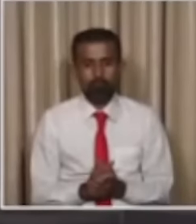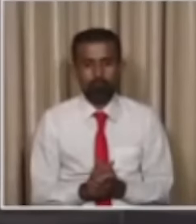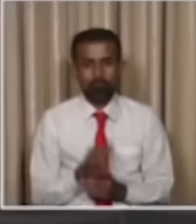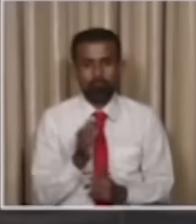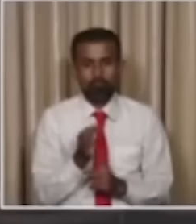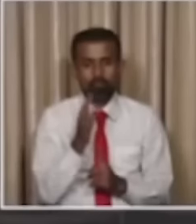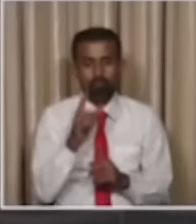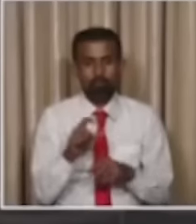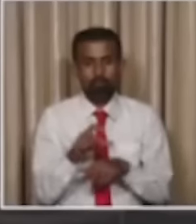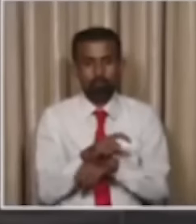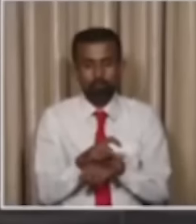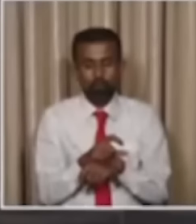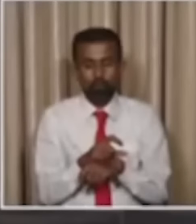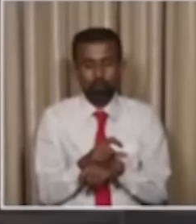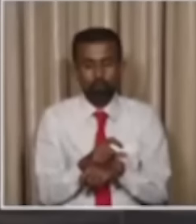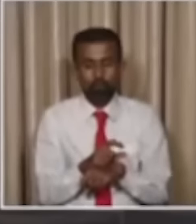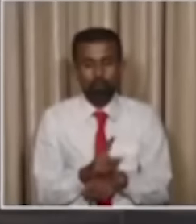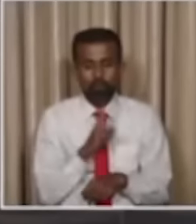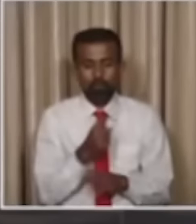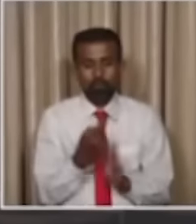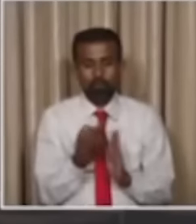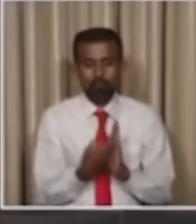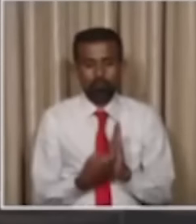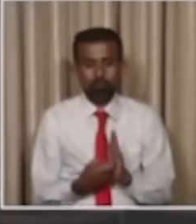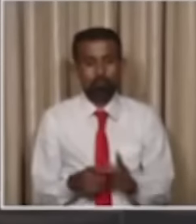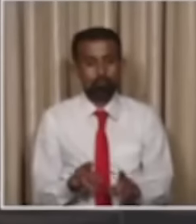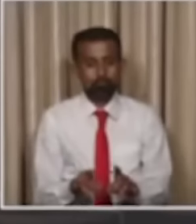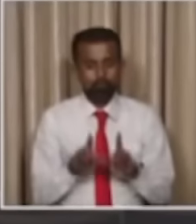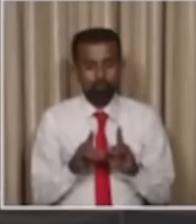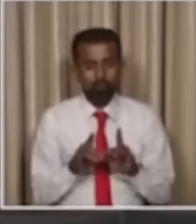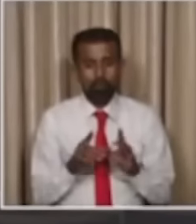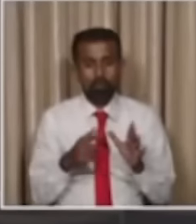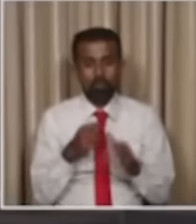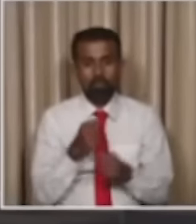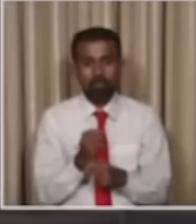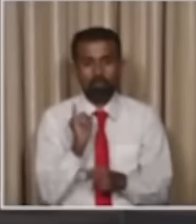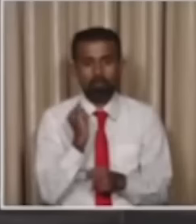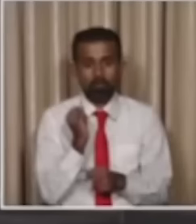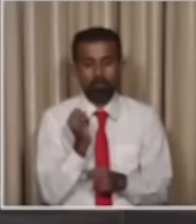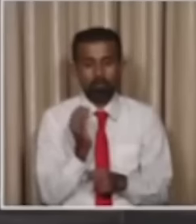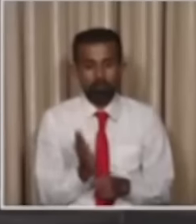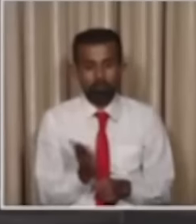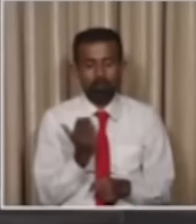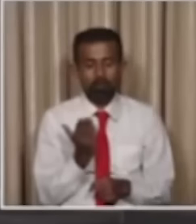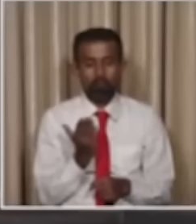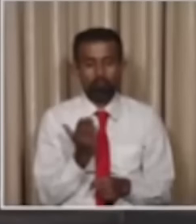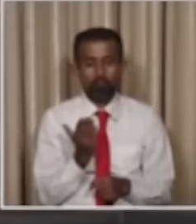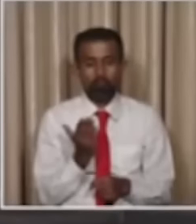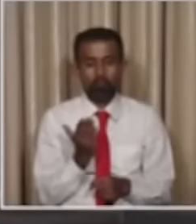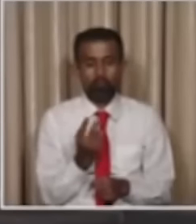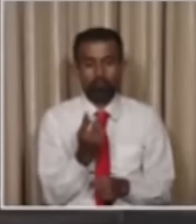ජනාධිපති විමර්ශන කොමිෂන් සභාවේ දෙන ලද නිර්දේශ පදනම් කරගෙන නීතිපතිතුමා විසින්